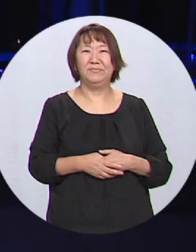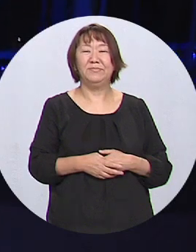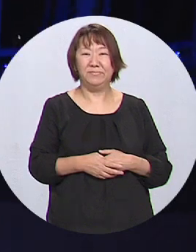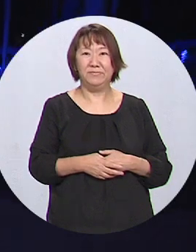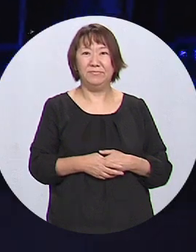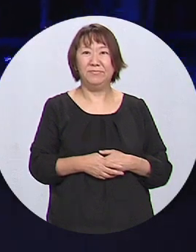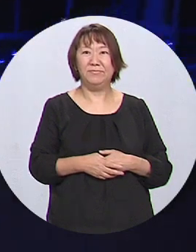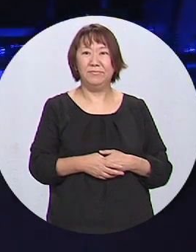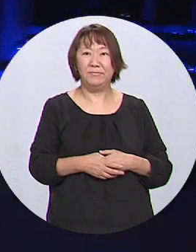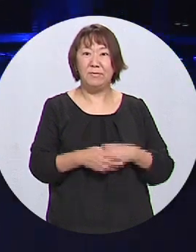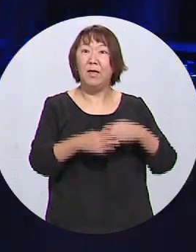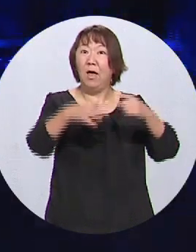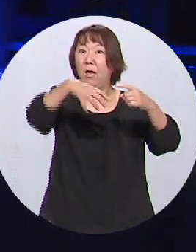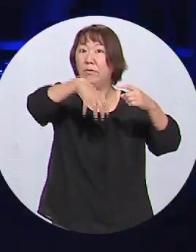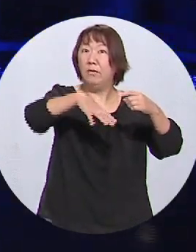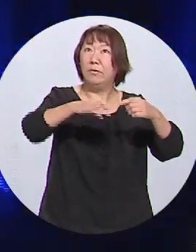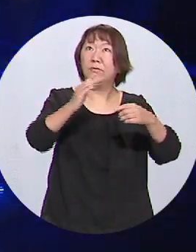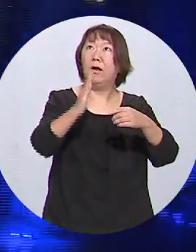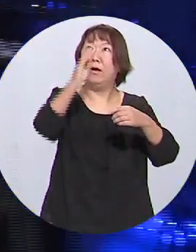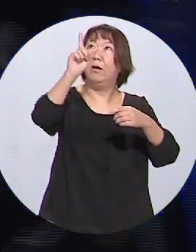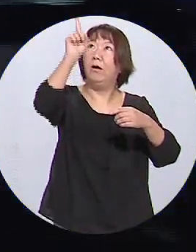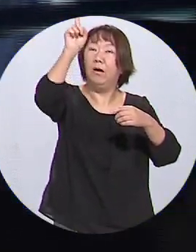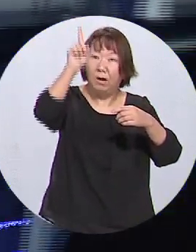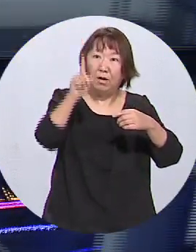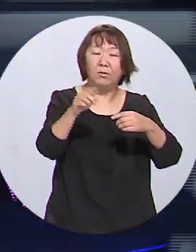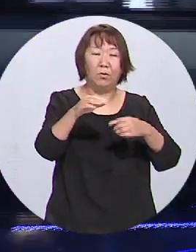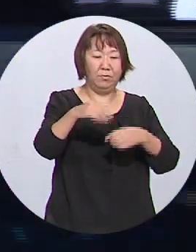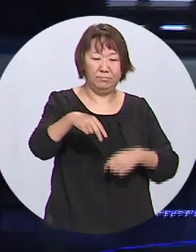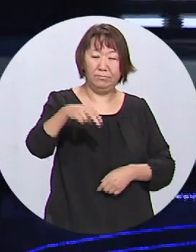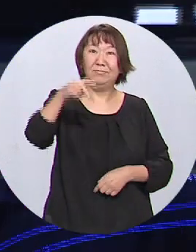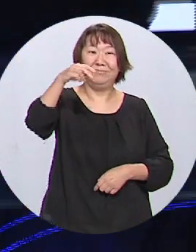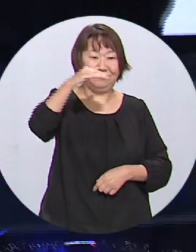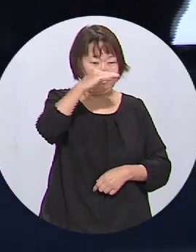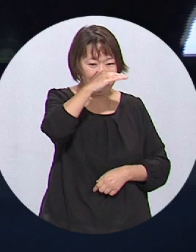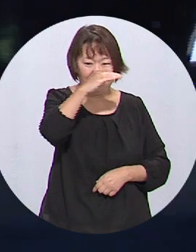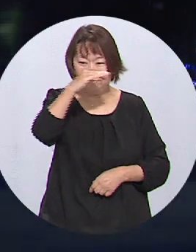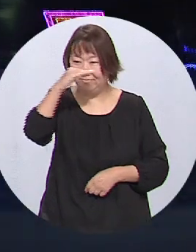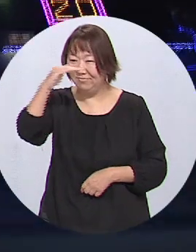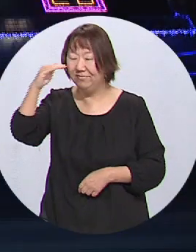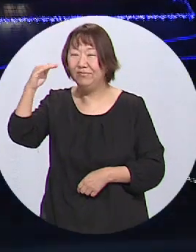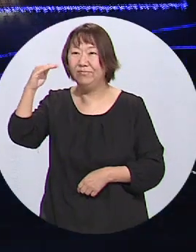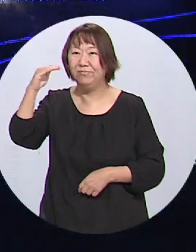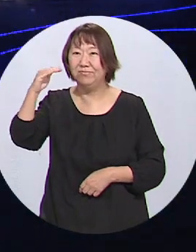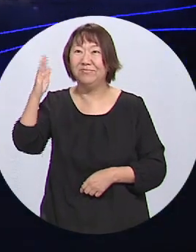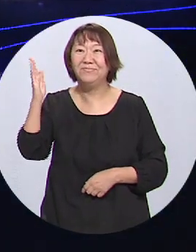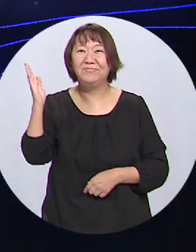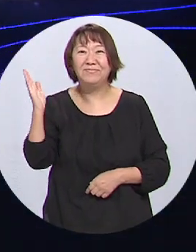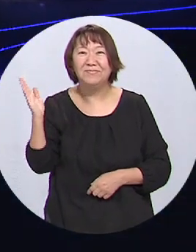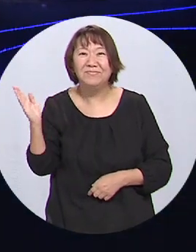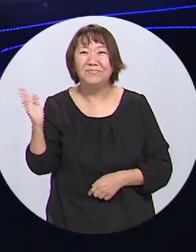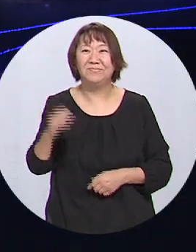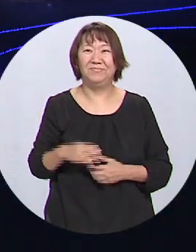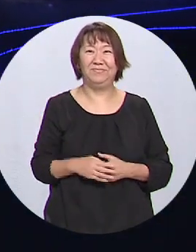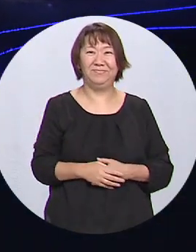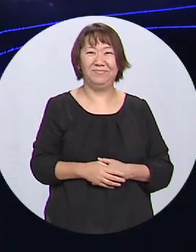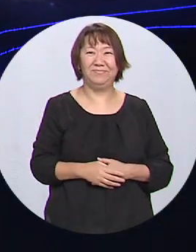さらに園内にある高さ50メートルの展望タワーに登り、園内を見下ろすと